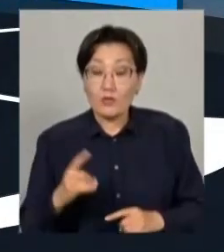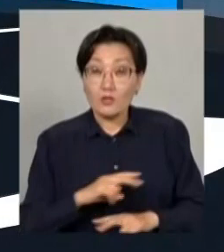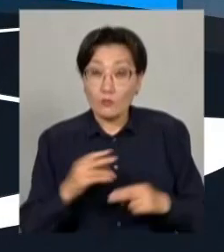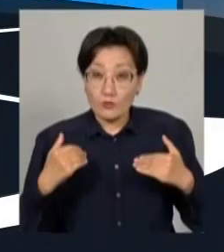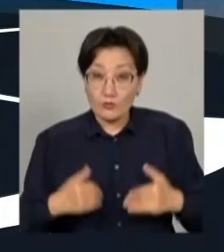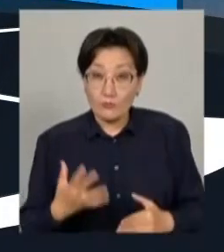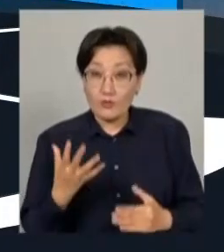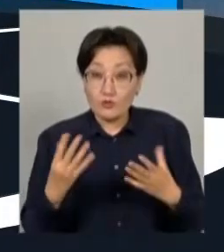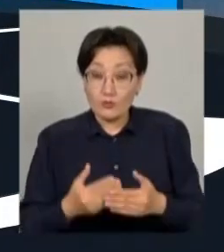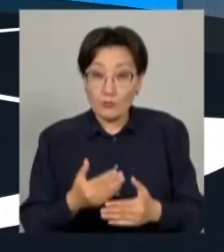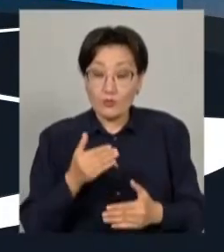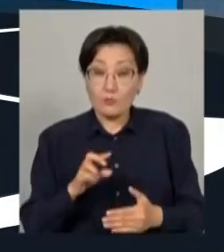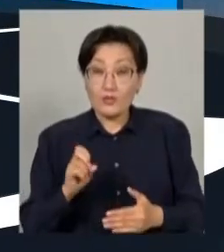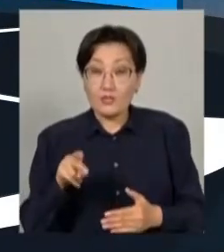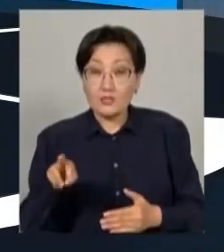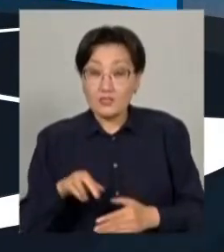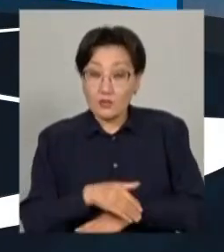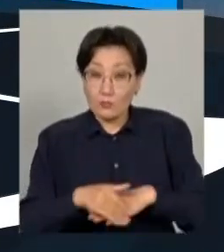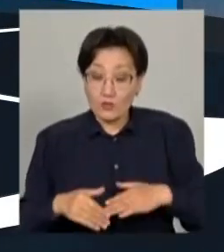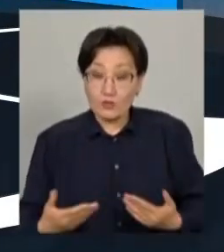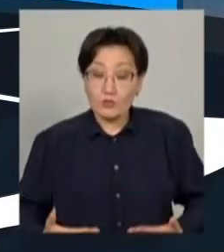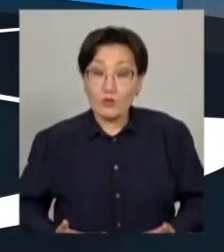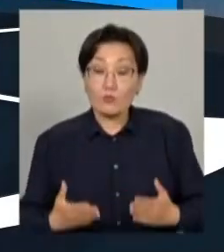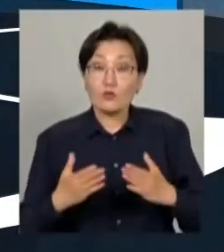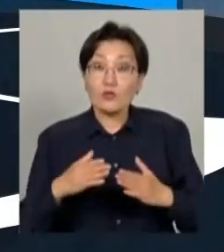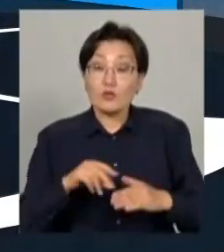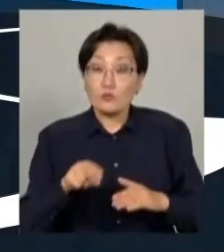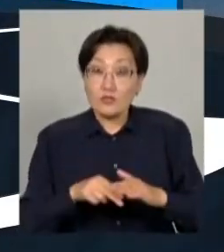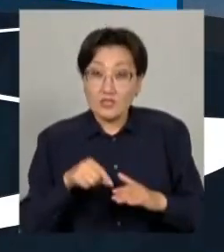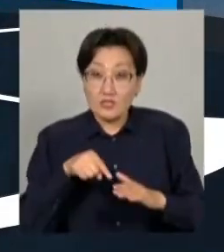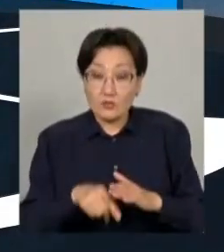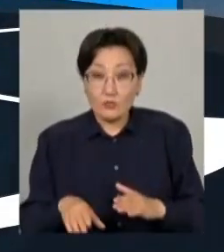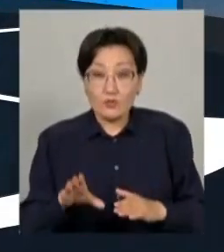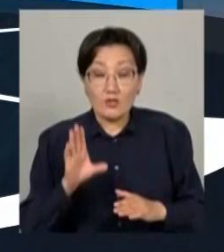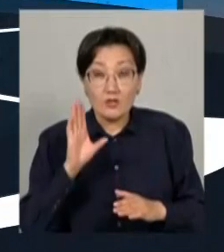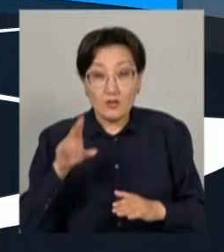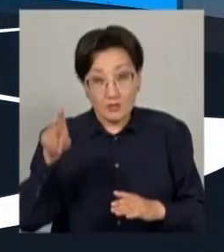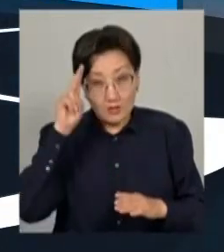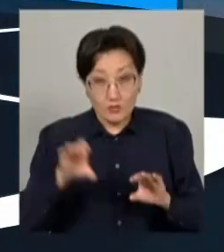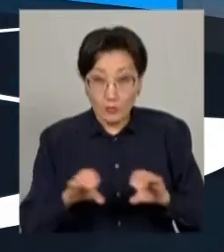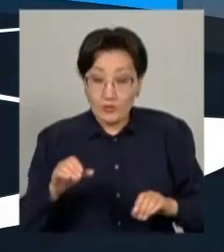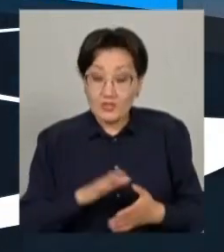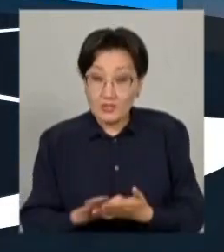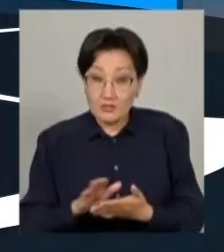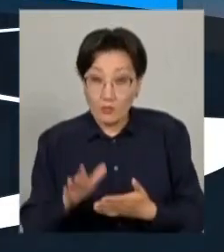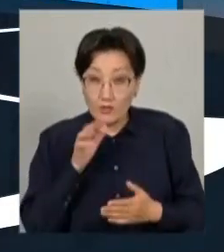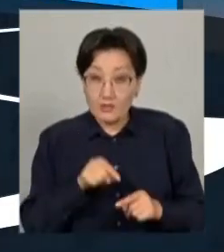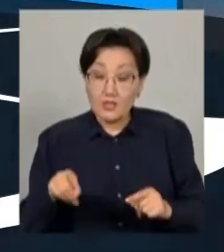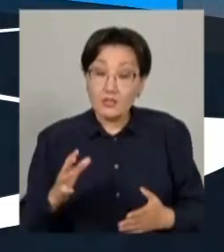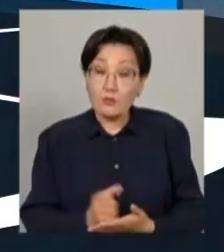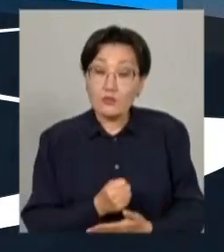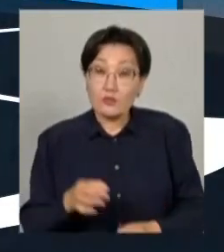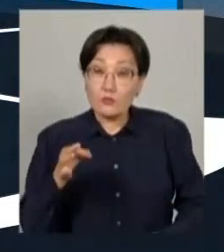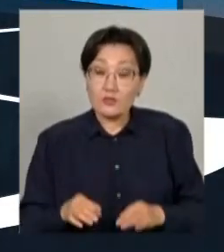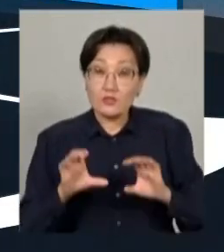осыдан 5 күн бұрын Бакинская көшесіндегі тұрғын үй жертөлесіндегі кәріз құбырын тазалау кезінде анықталған. Қазір қылмыстық